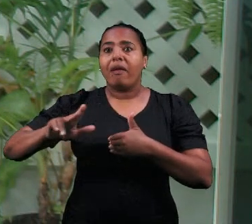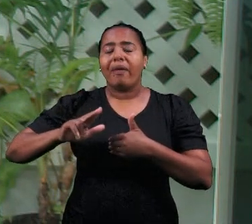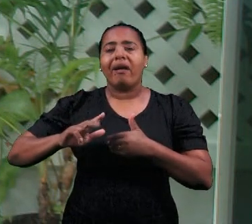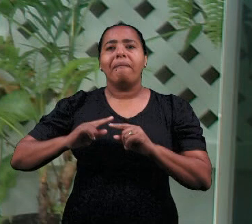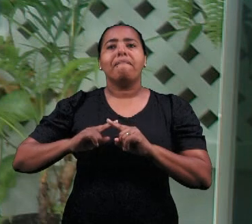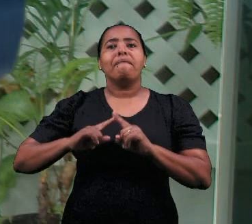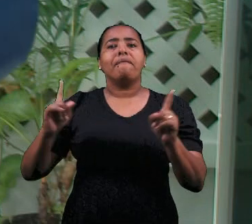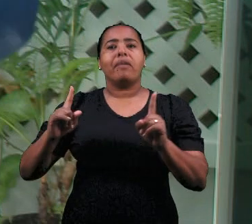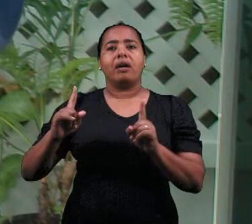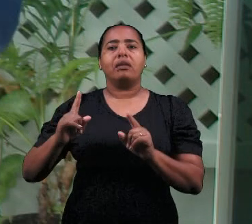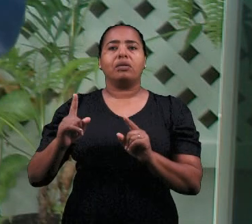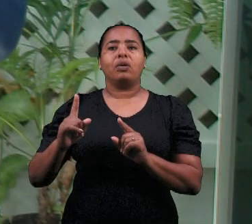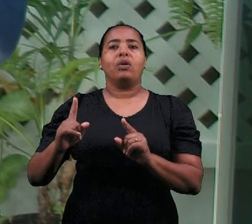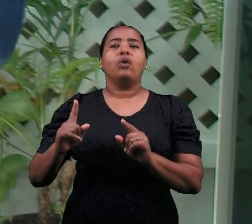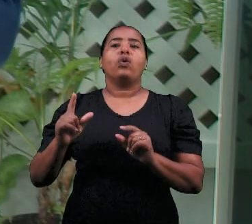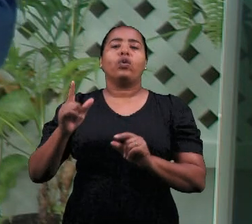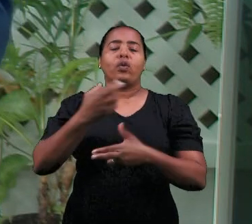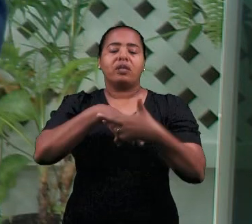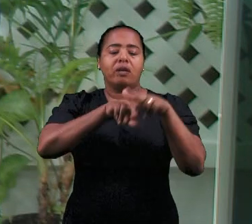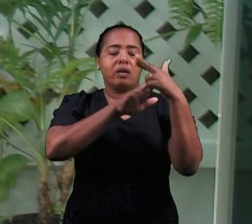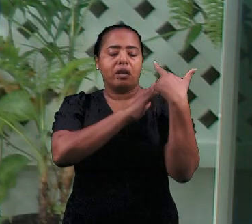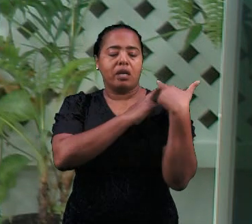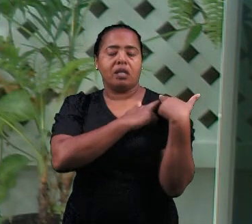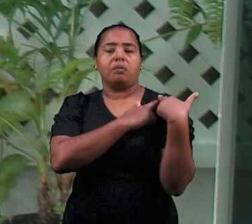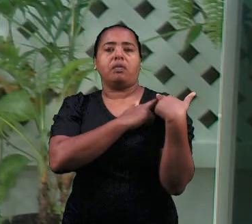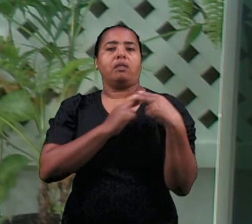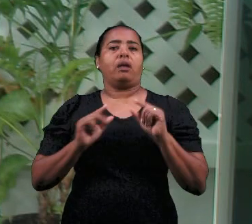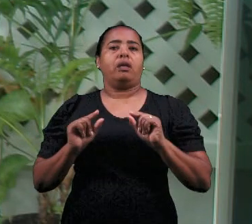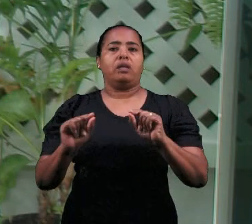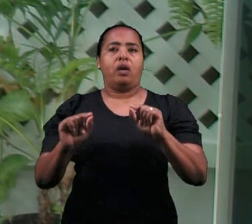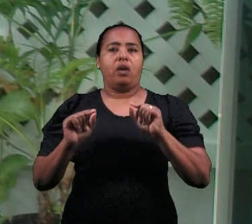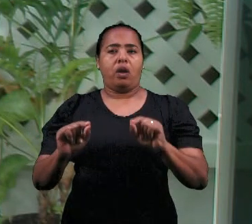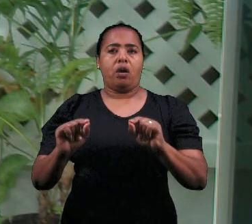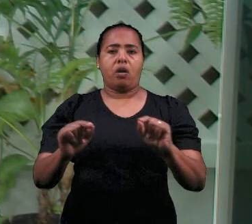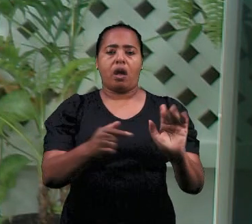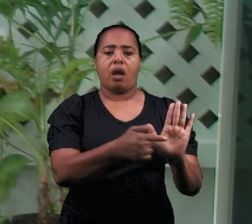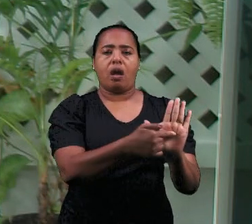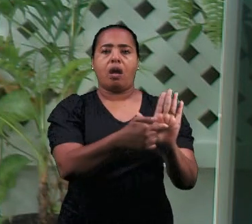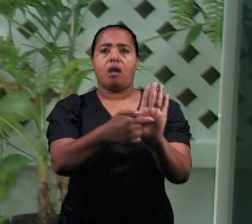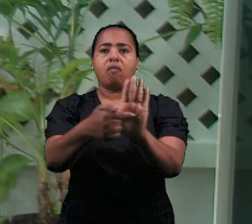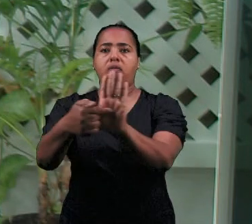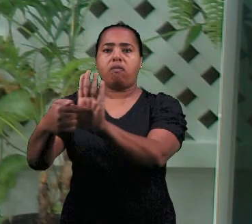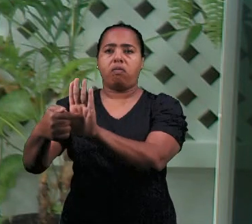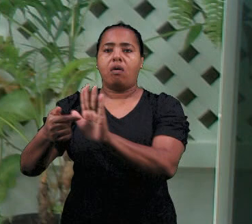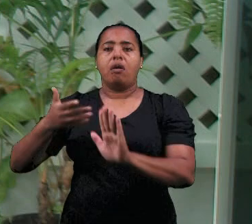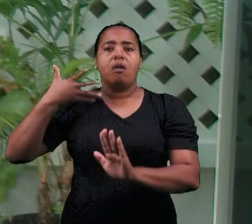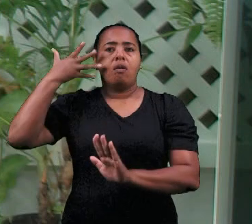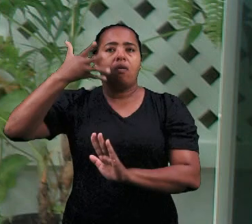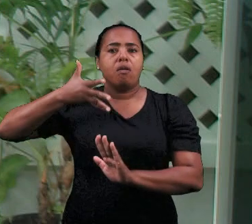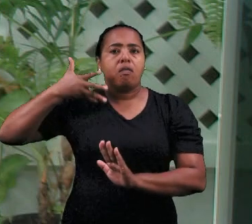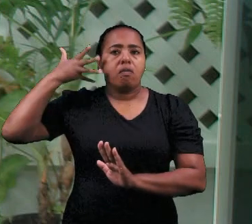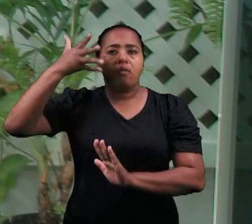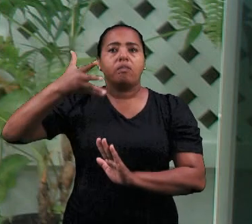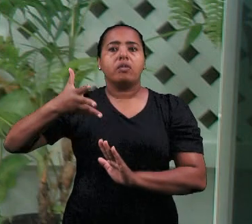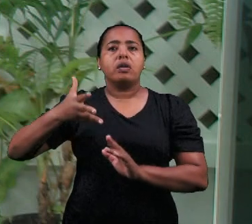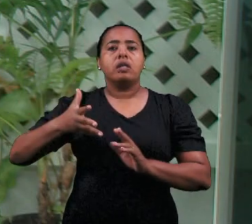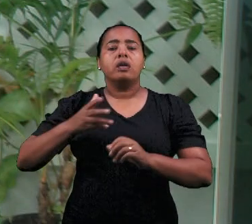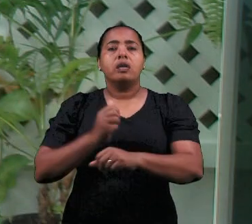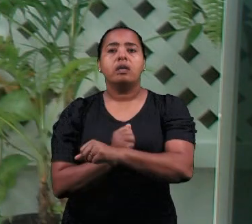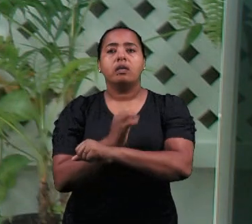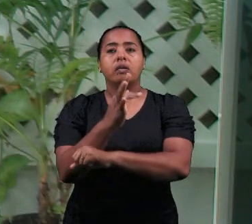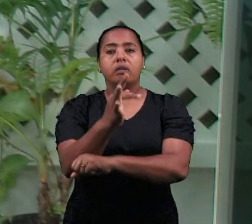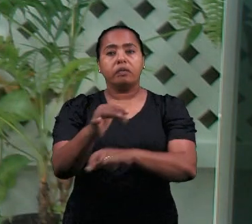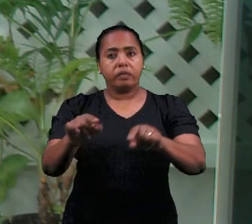Ce n'est pas notre attribution de fermer ou ouvrir. Notre attribution, ce qui nous est attribué,